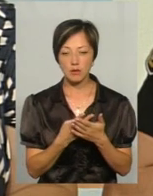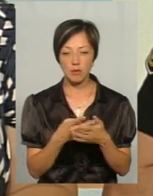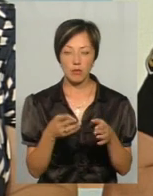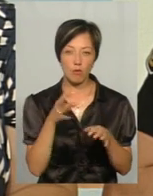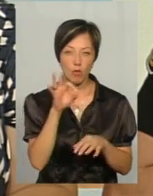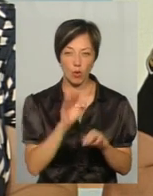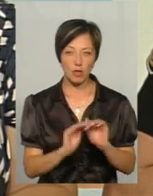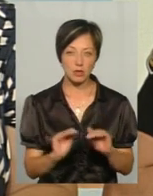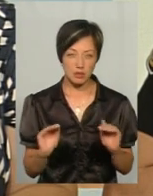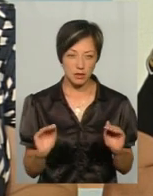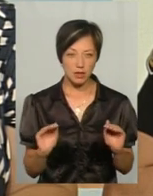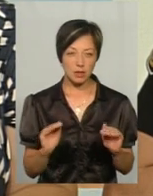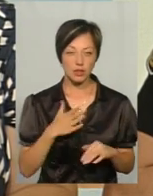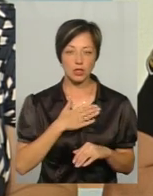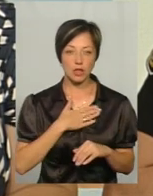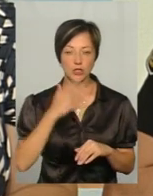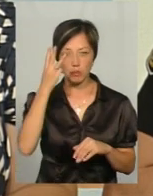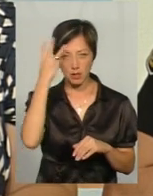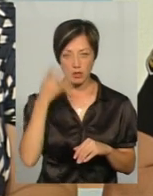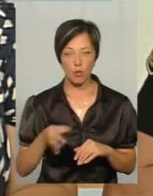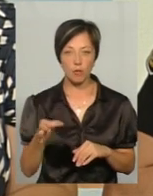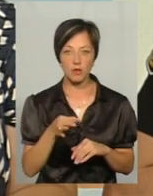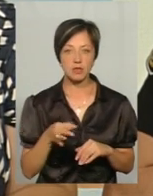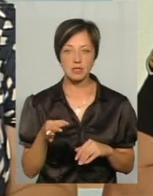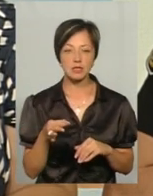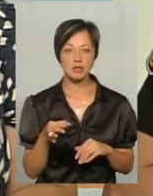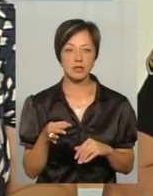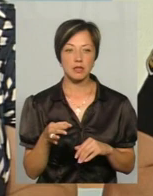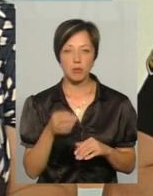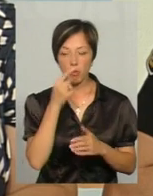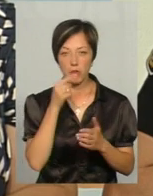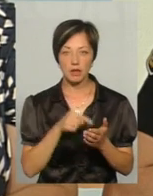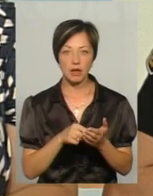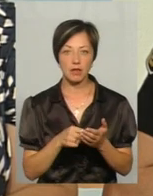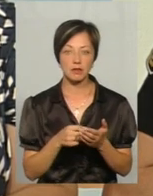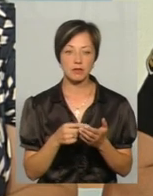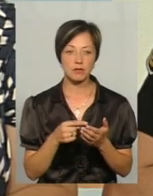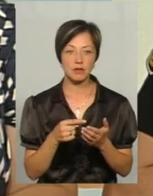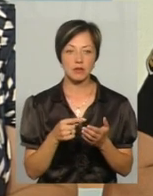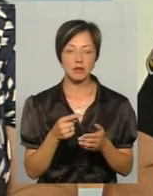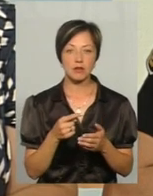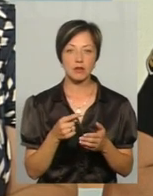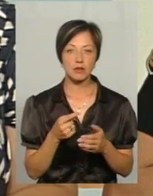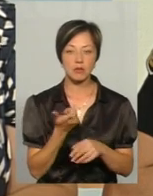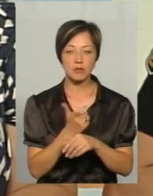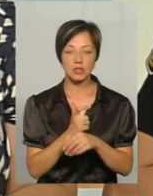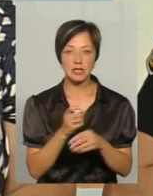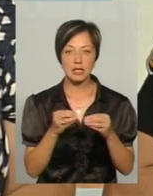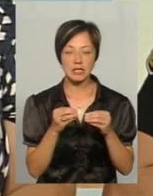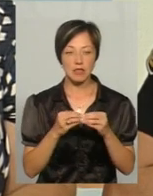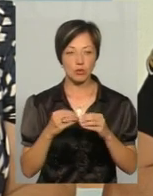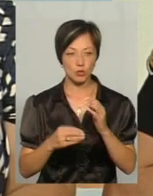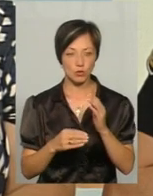дітей, наша Хмельницька область якби попадає, напевне, більш в десятку з